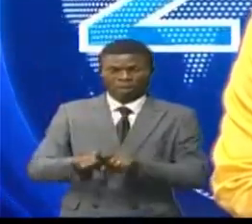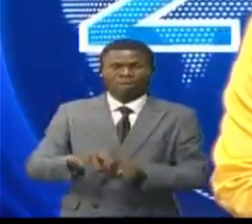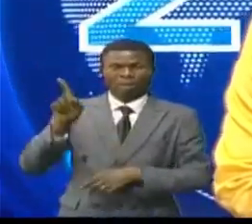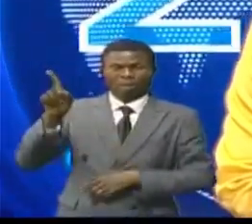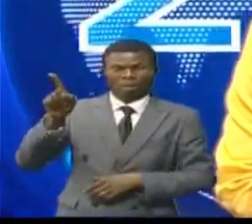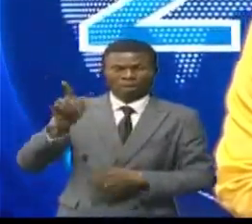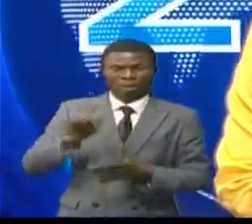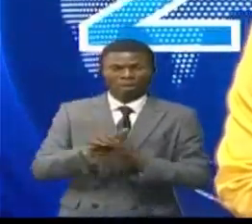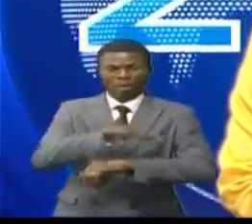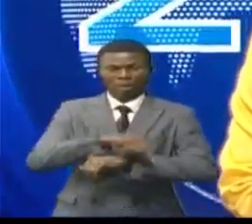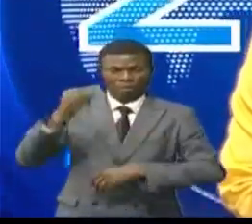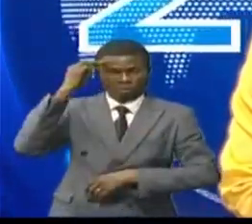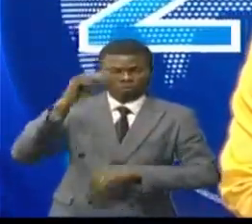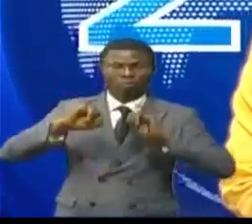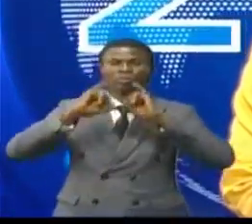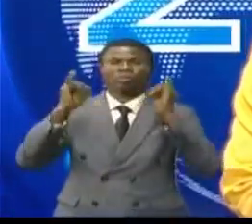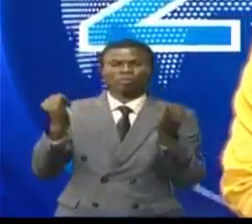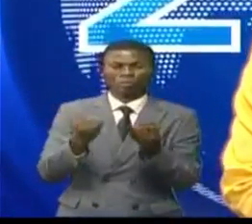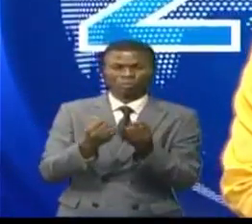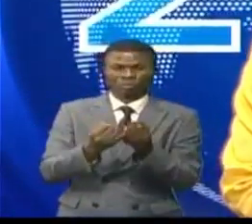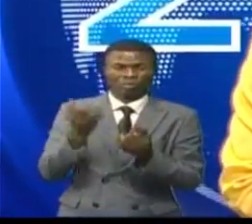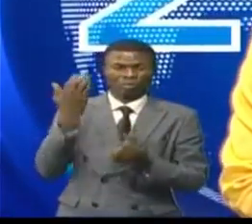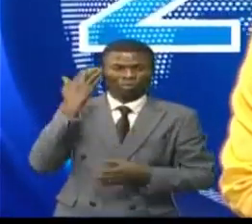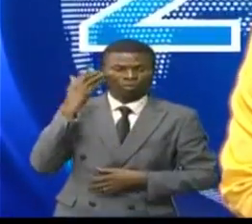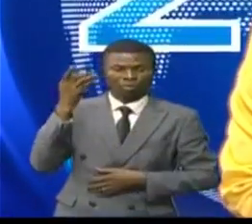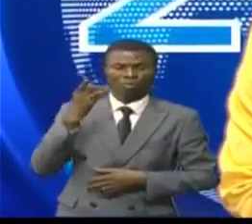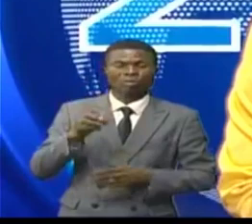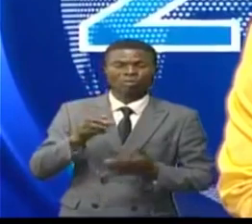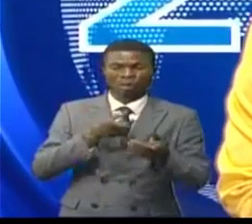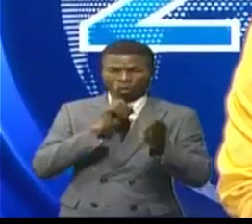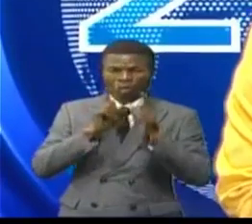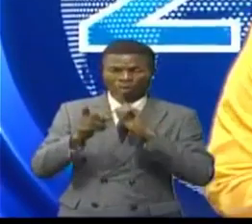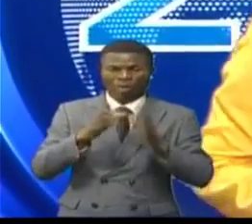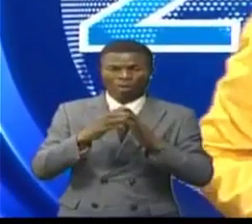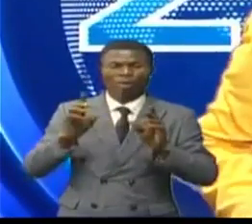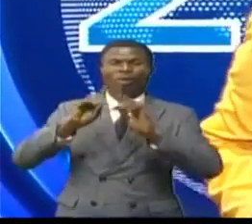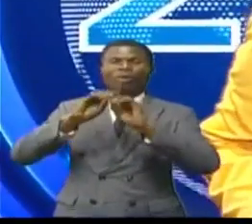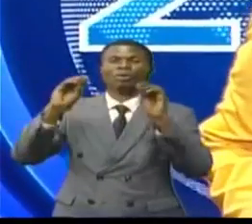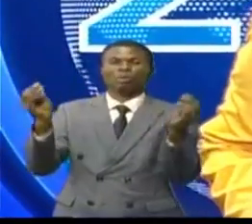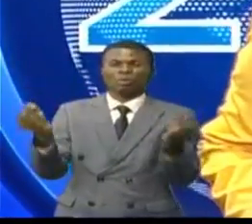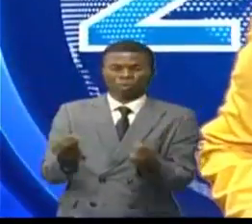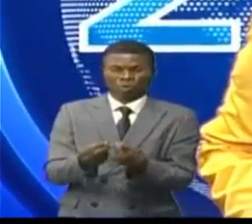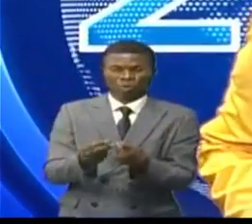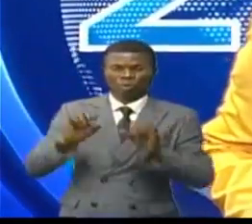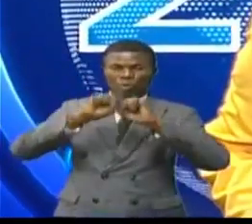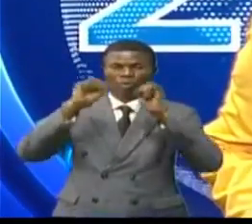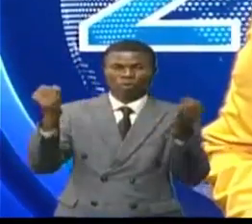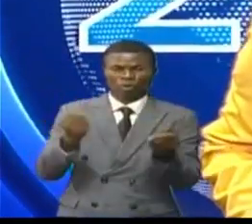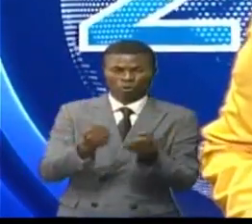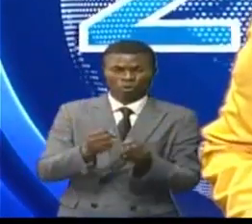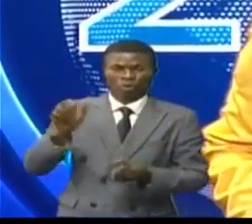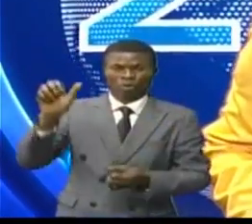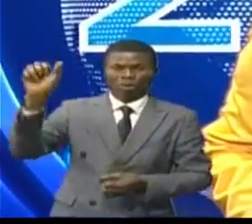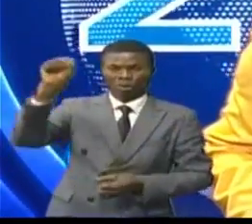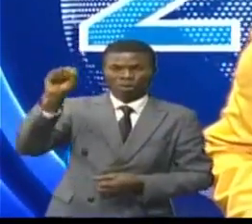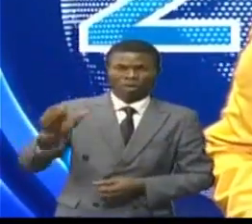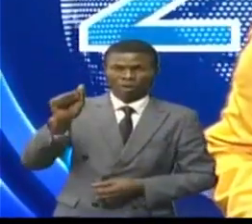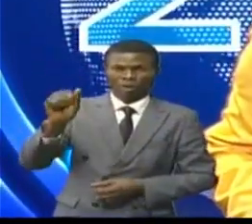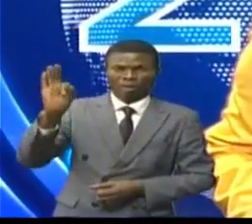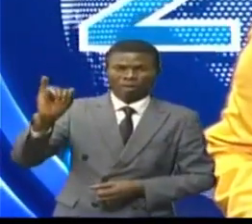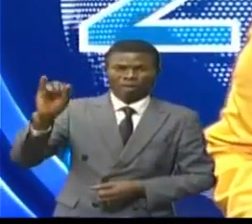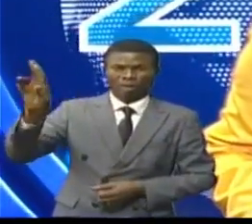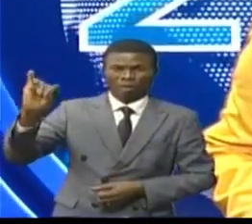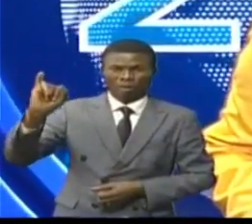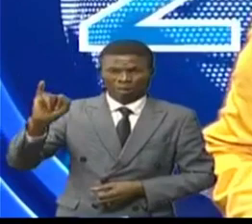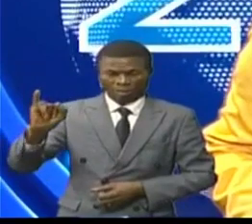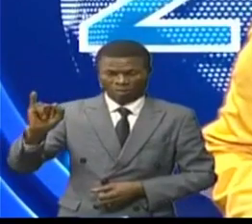au ministère de l'Industrie. Julien Paloukou a par la suite échangé avec la délégation de la société Saphir Céramique sur